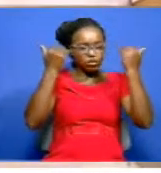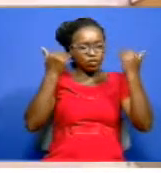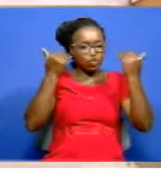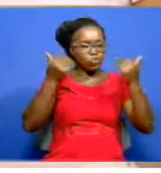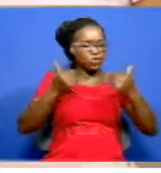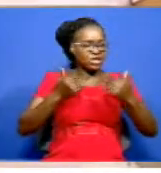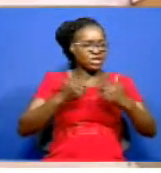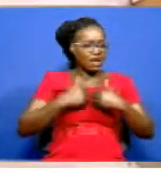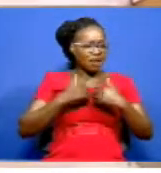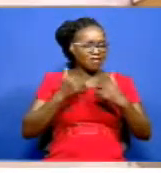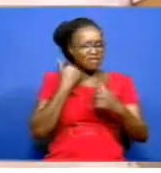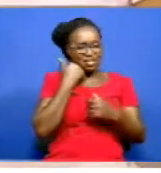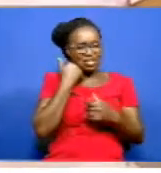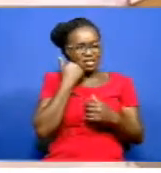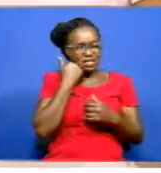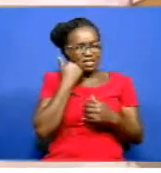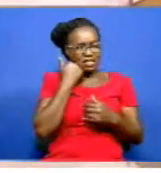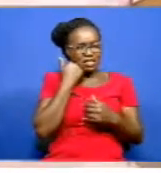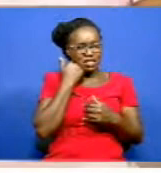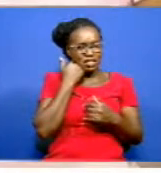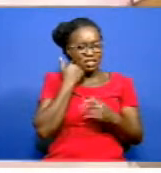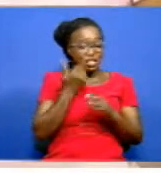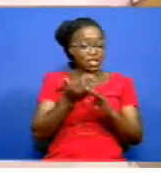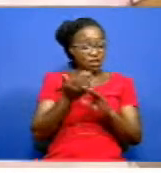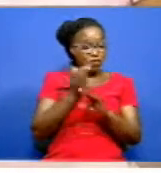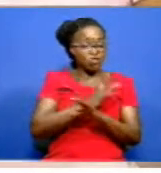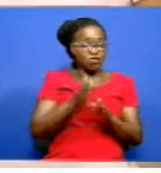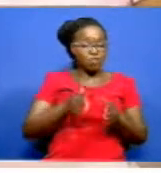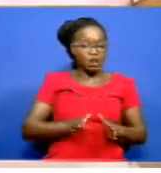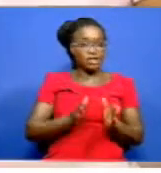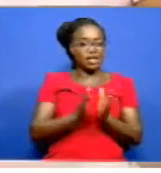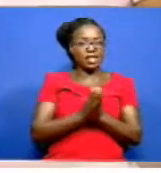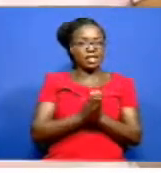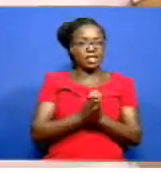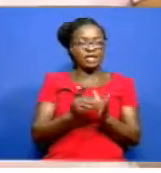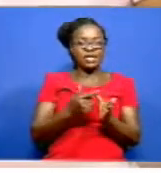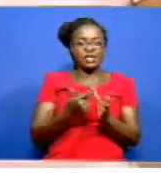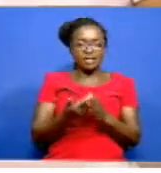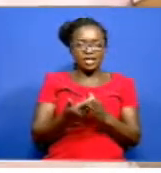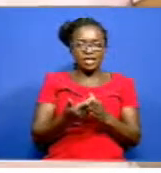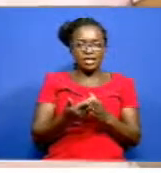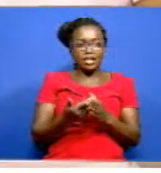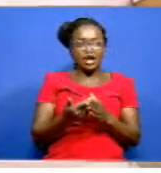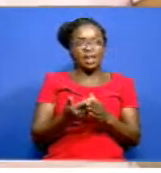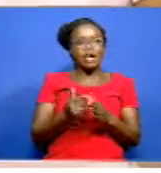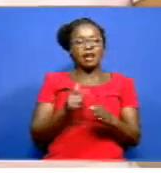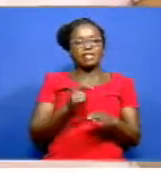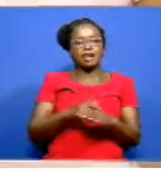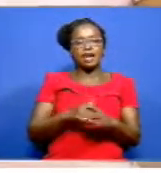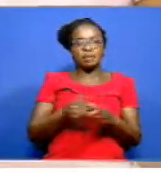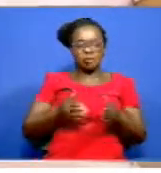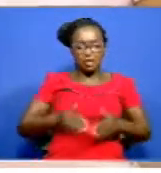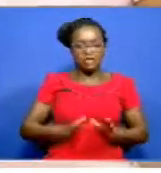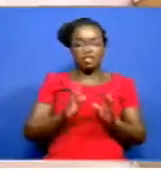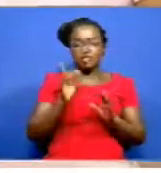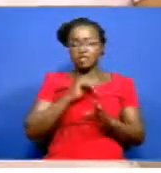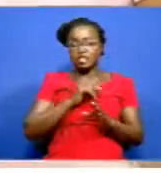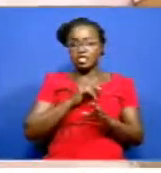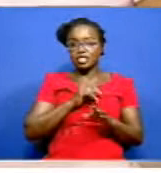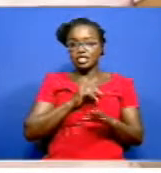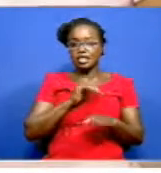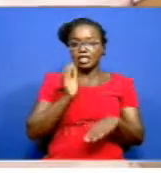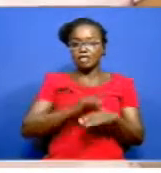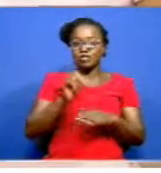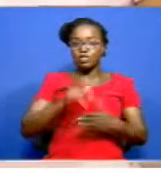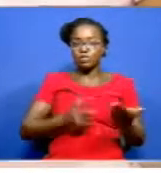ambayo ni kabla. Hiyo depression ni kabla sasa. Alafu nataka baadaye tuangalie akishajifungua athari yake ni